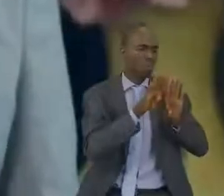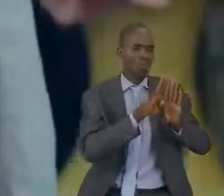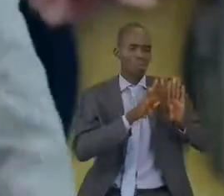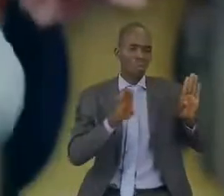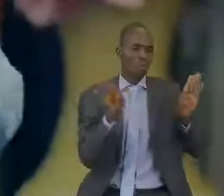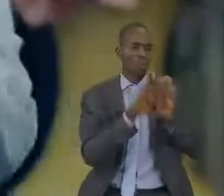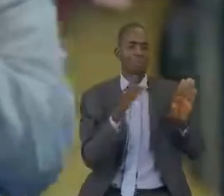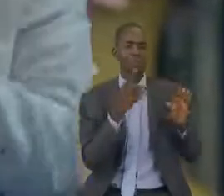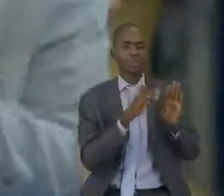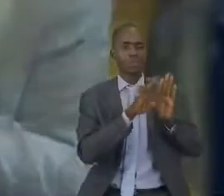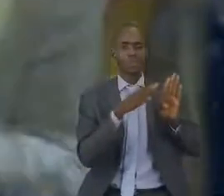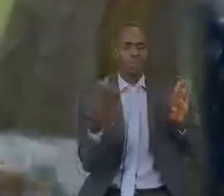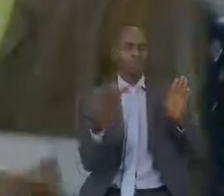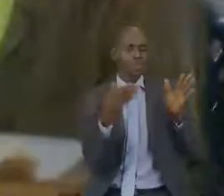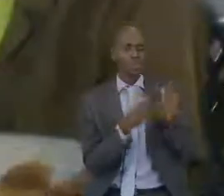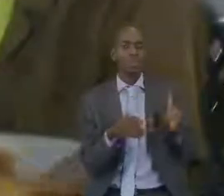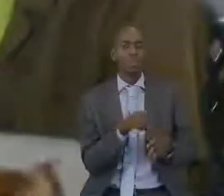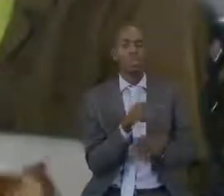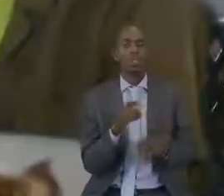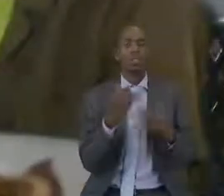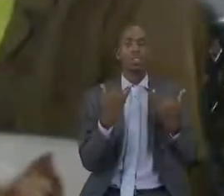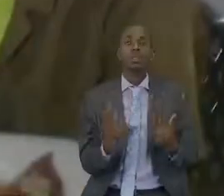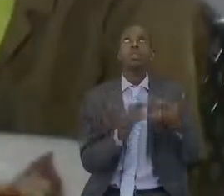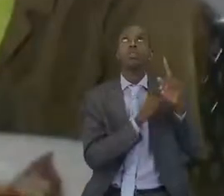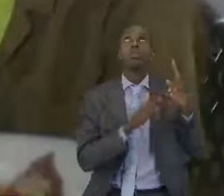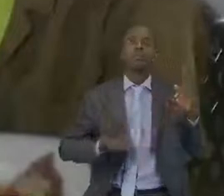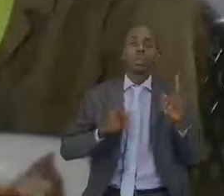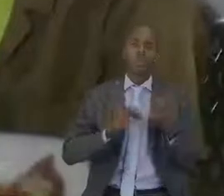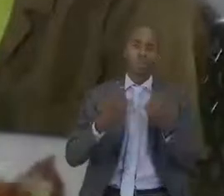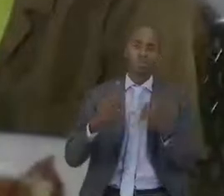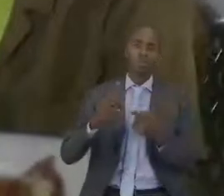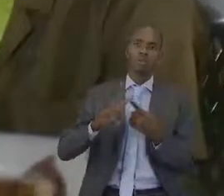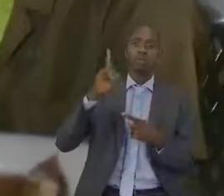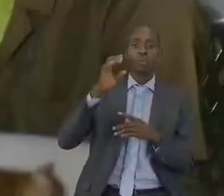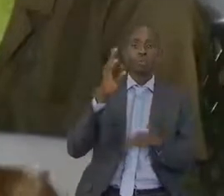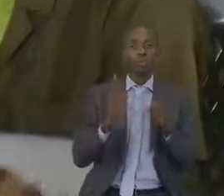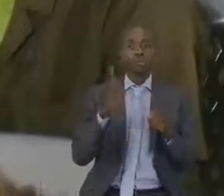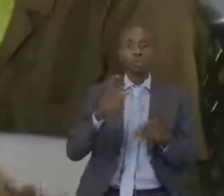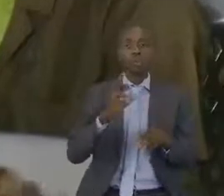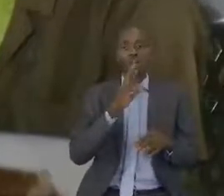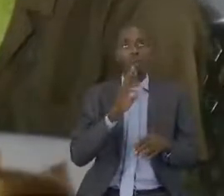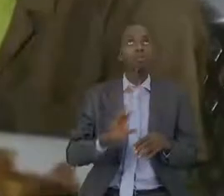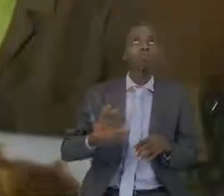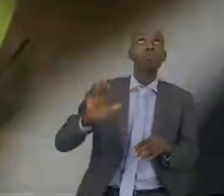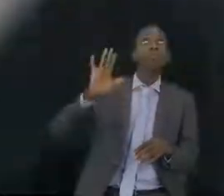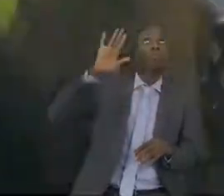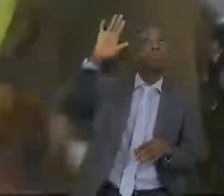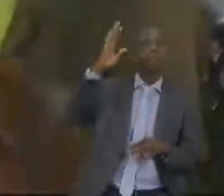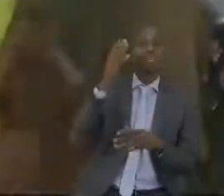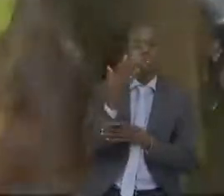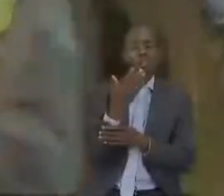contre toutes ces choses. Seigneur, je viens. Lève ta main. Je dis, lève ta main. Pour cette nouvelle